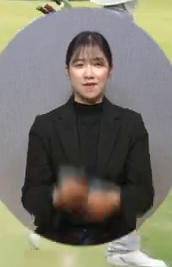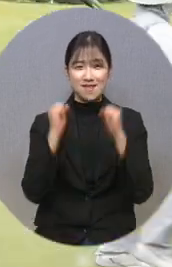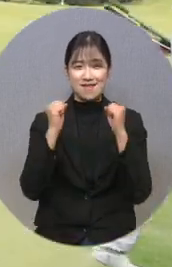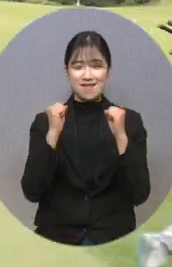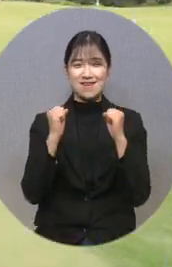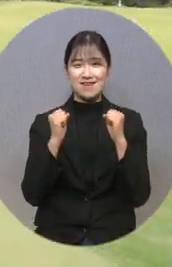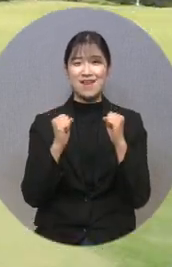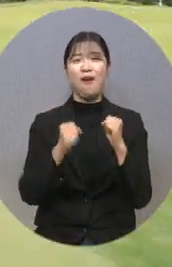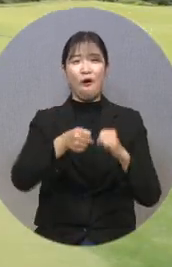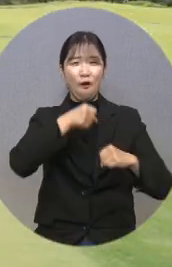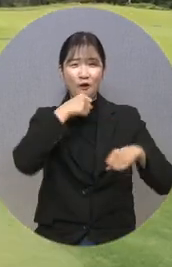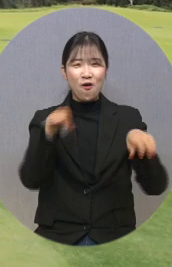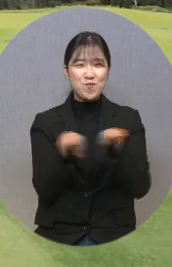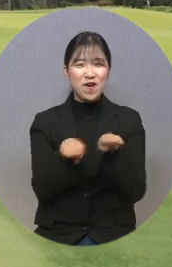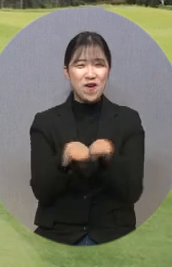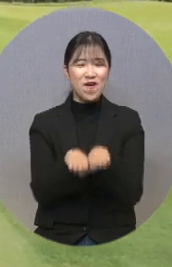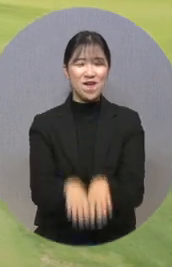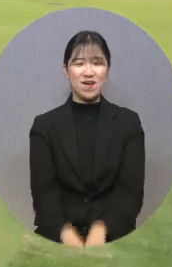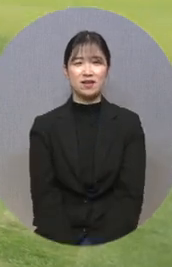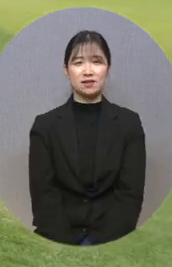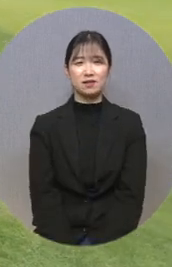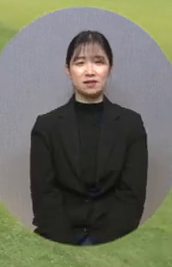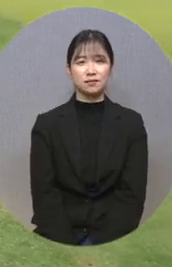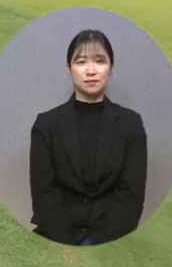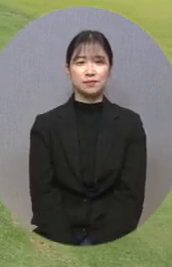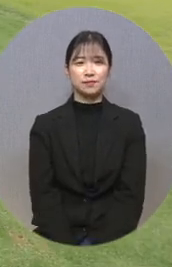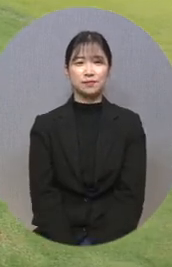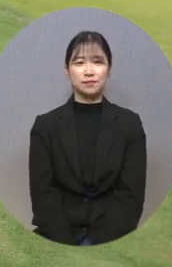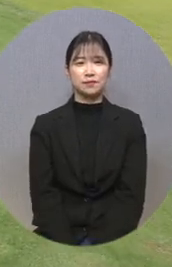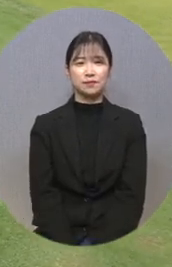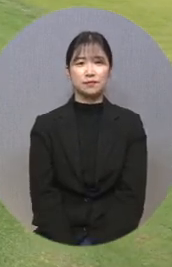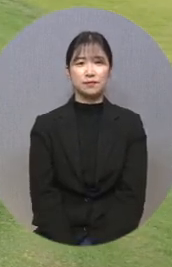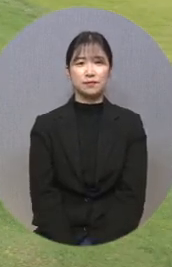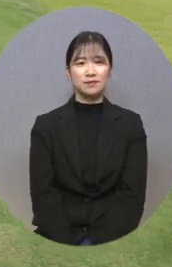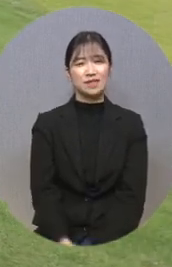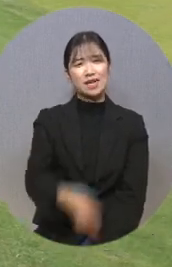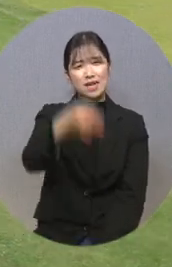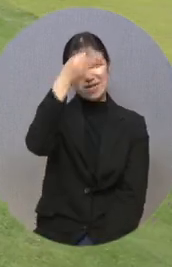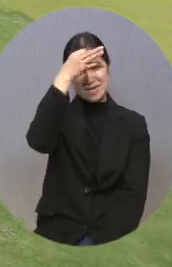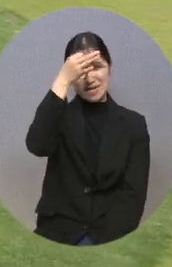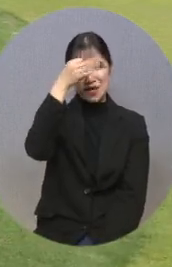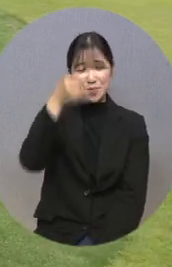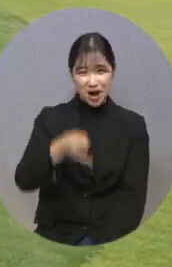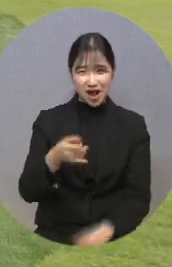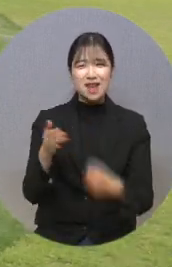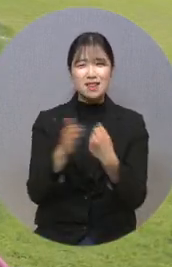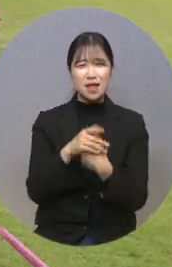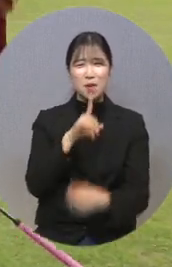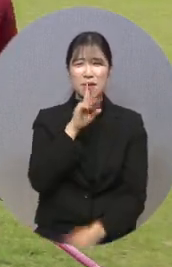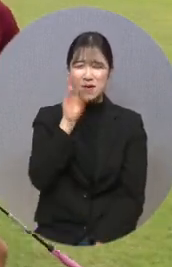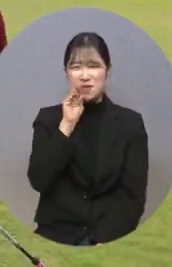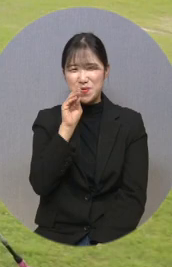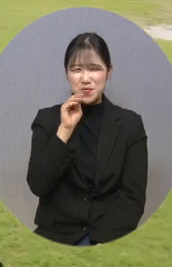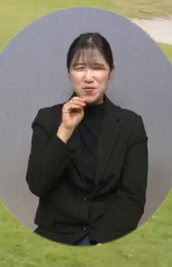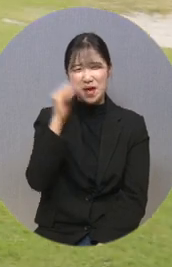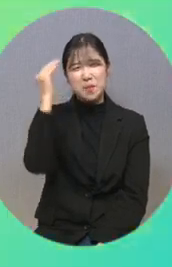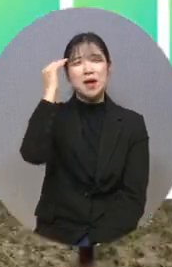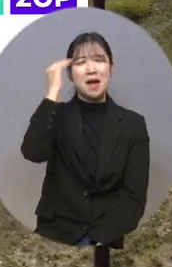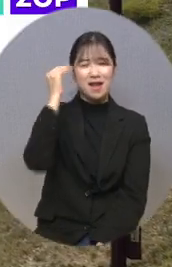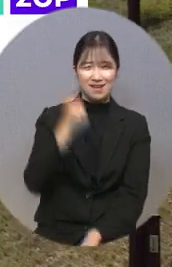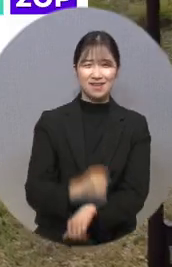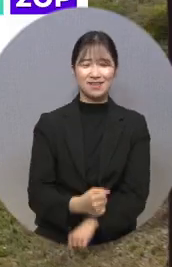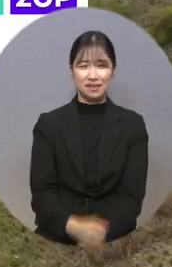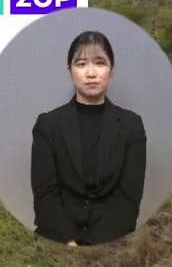화이팅! 비겼다. 야. 아, 이게 실력이 안 되면 말방구. 말방구 너무 심하다, 야. 진짜. 와.